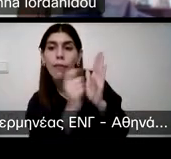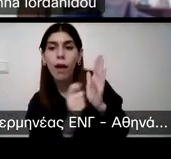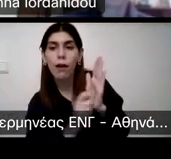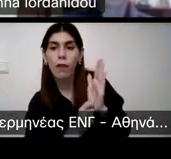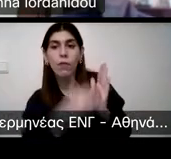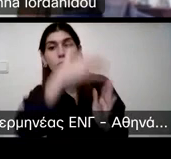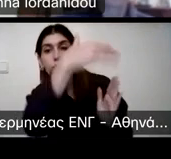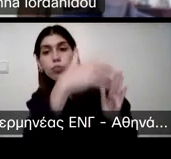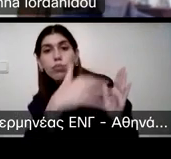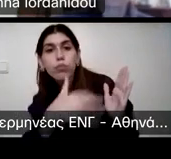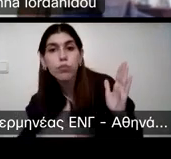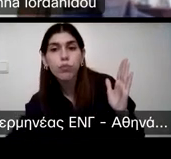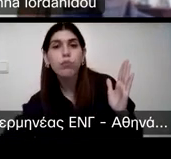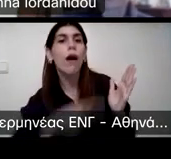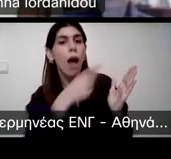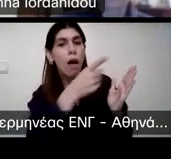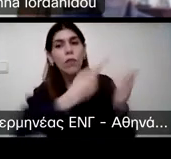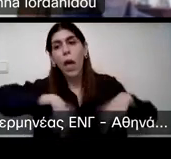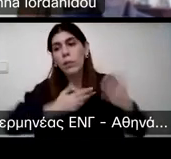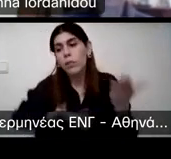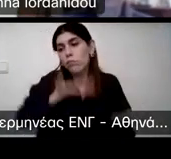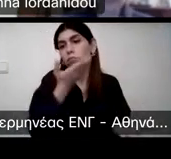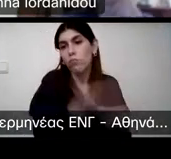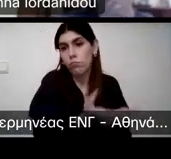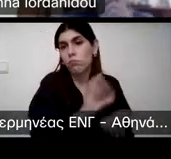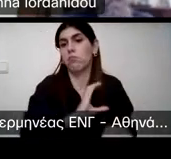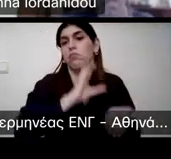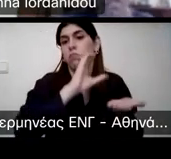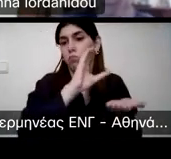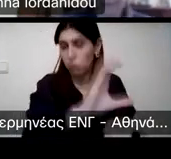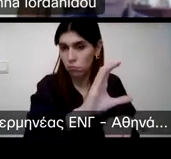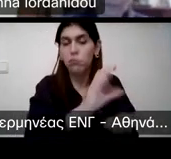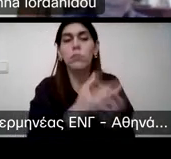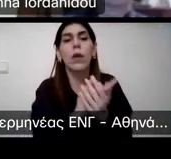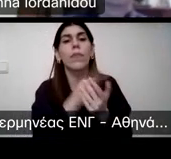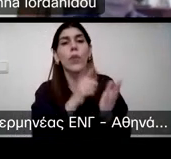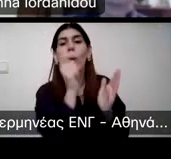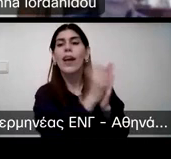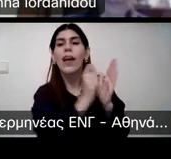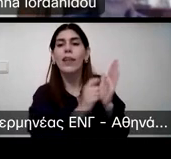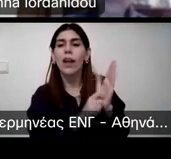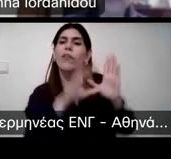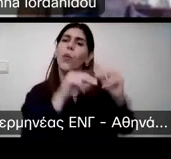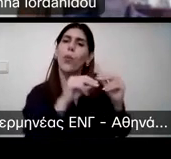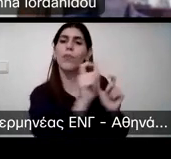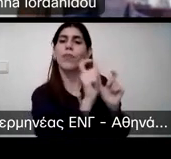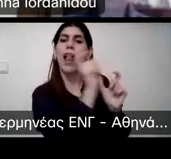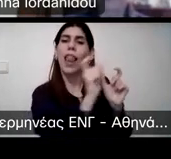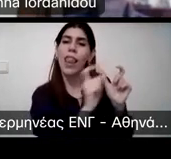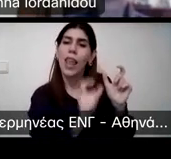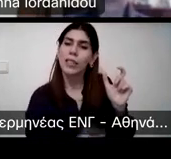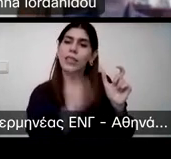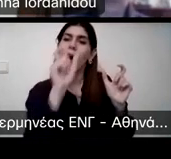τα παραδοτέα μας, ενώ καταγραφής από την άποψη των λεξικών και από την άποψη